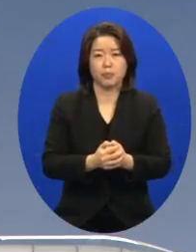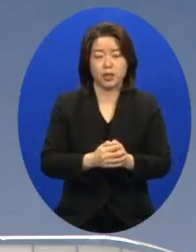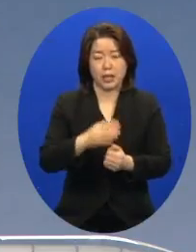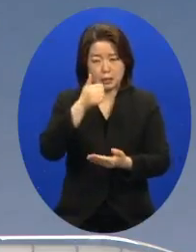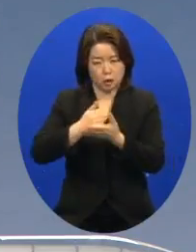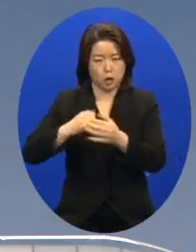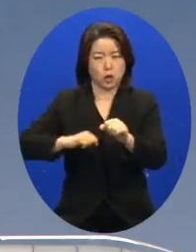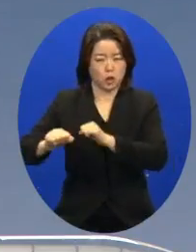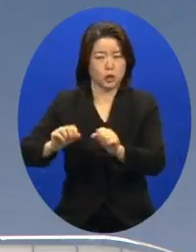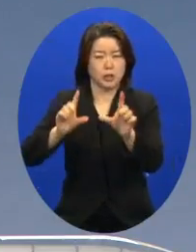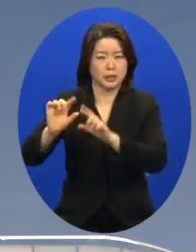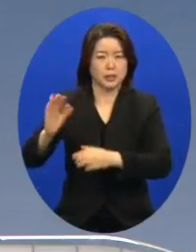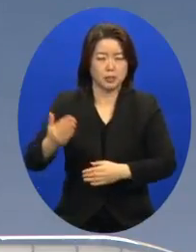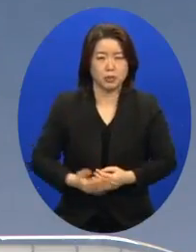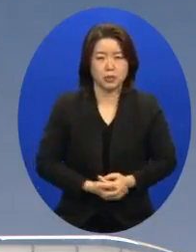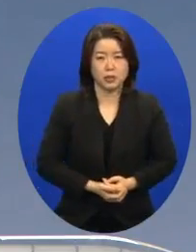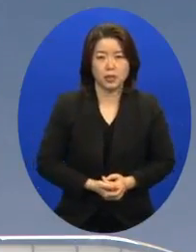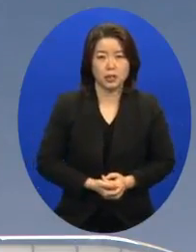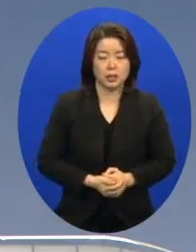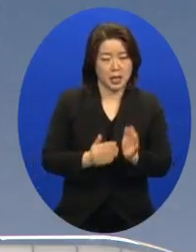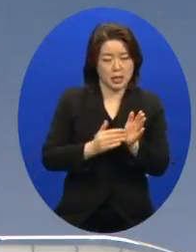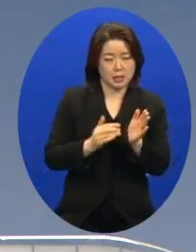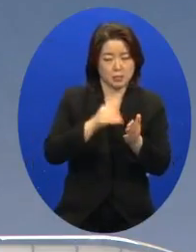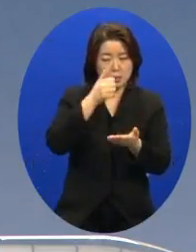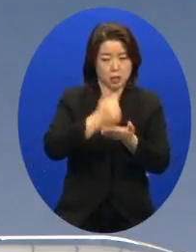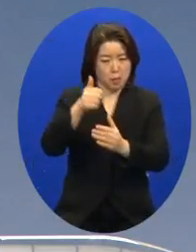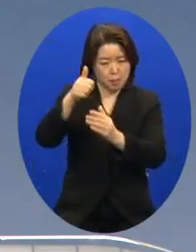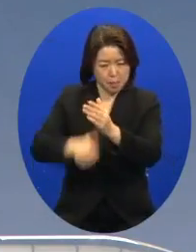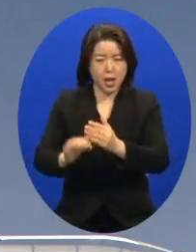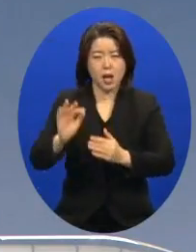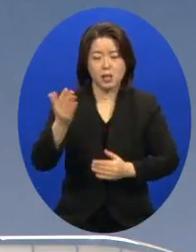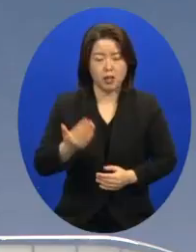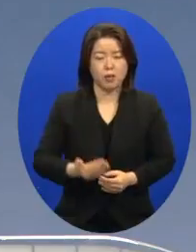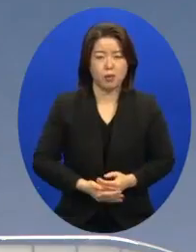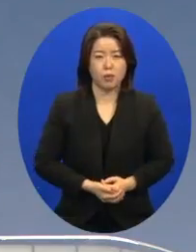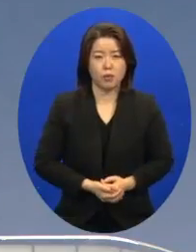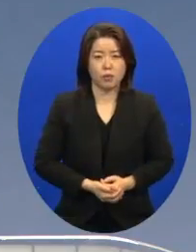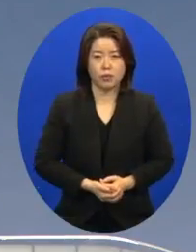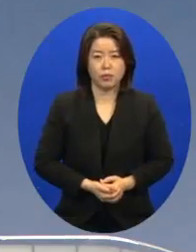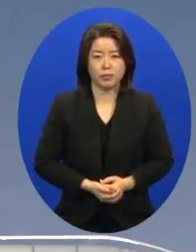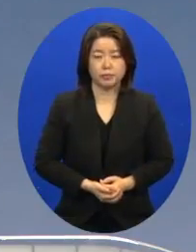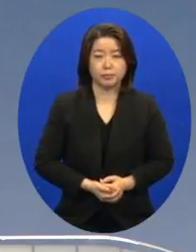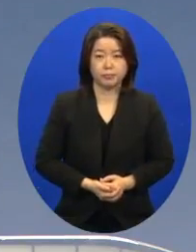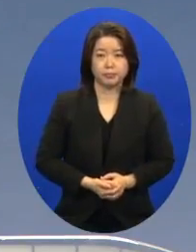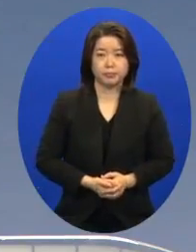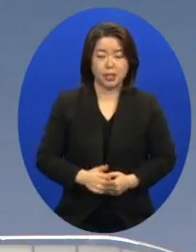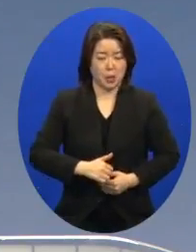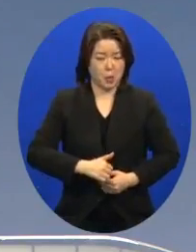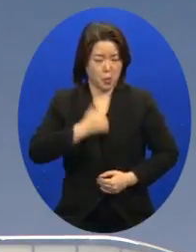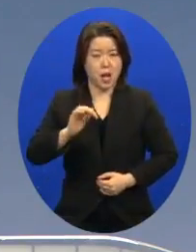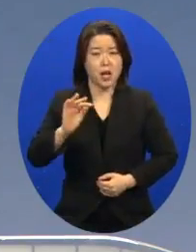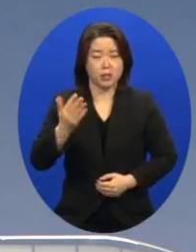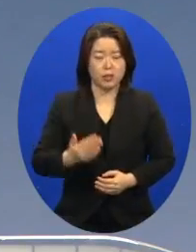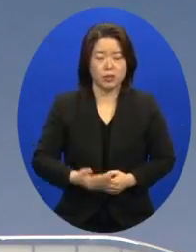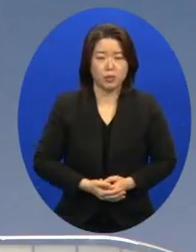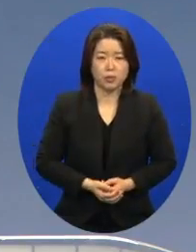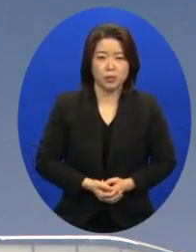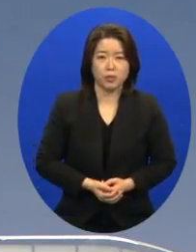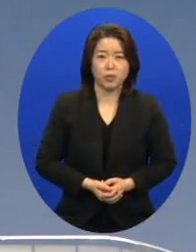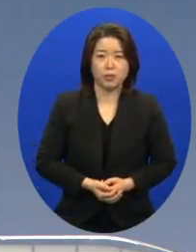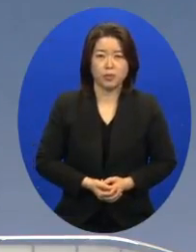죄 짓게 됩니다 은밀한 죄 빠져버리게 됩니다 화 내게 됩니다